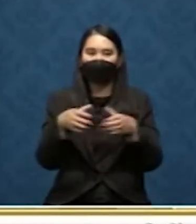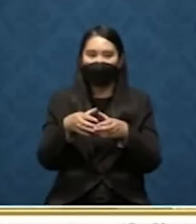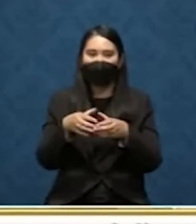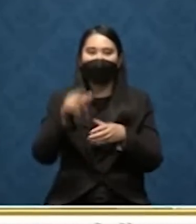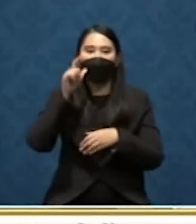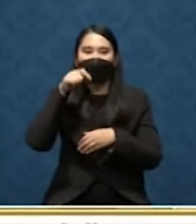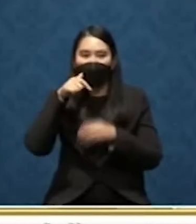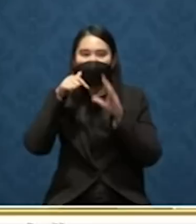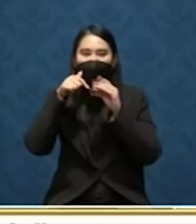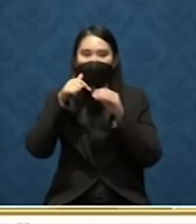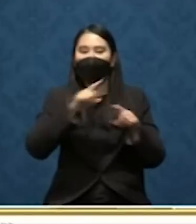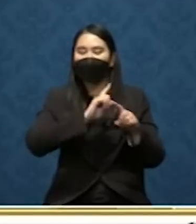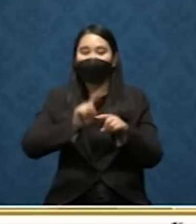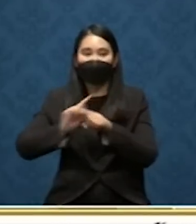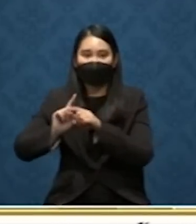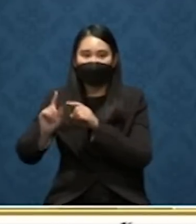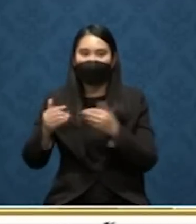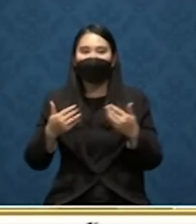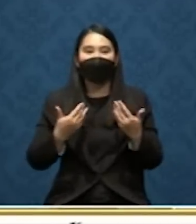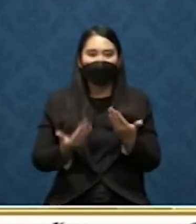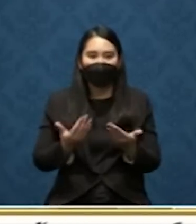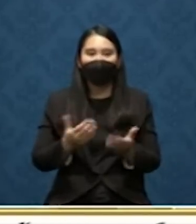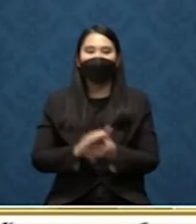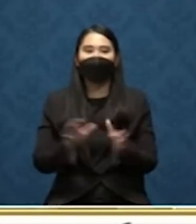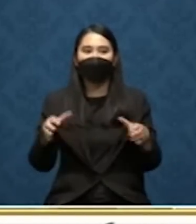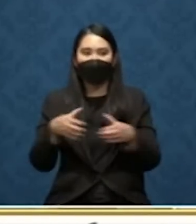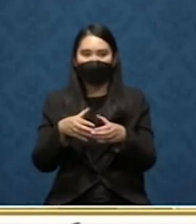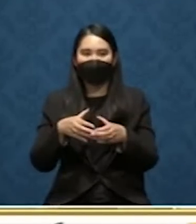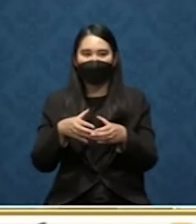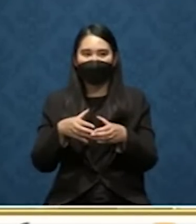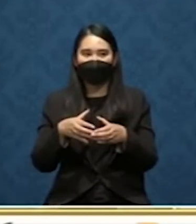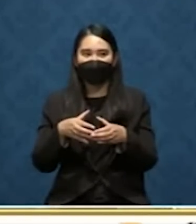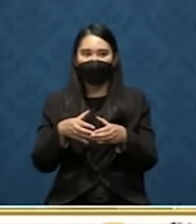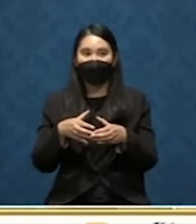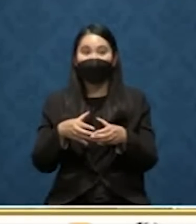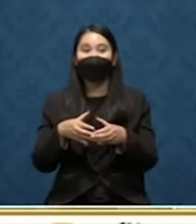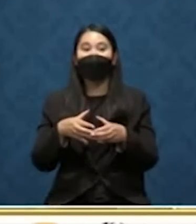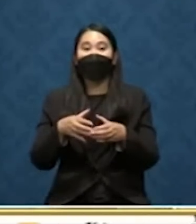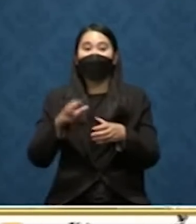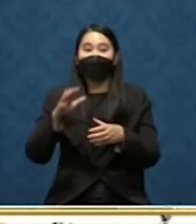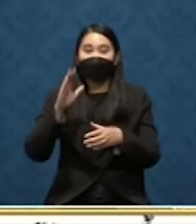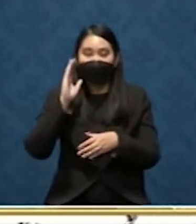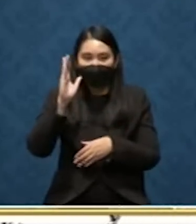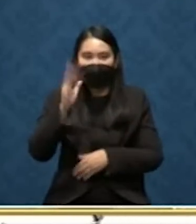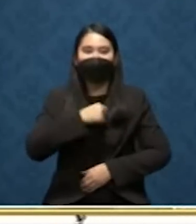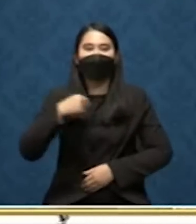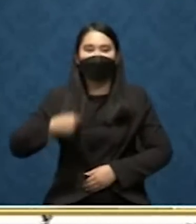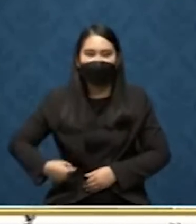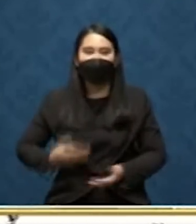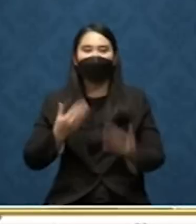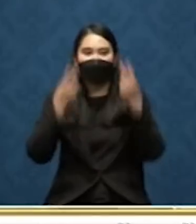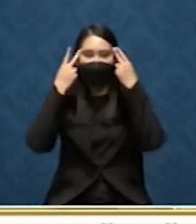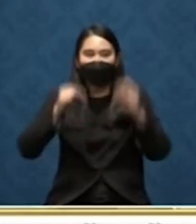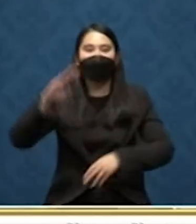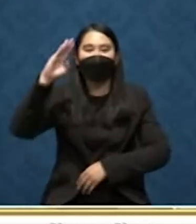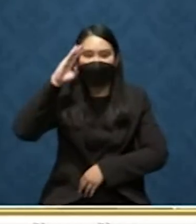อยู่กับอายากรม — สารพัตรby แปลบและอยู่กับคนอย่างตู่หาว หรือผล eigenenประยุฏจัโอชา